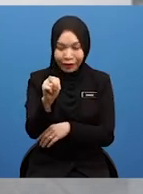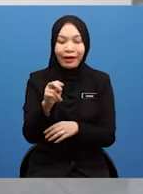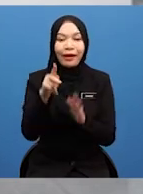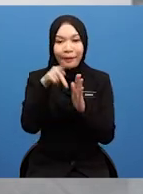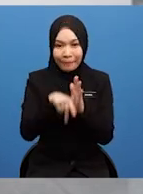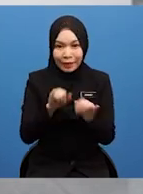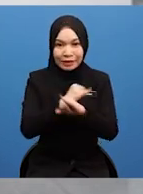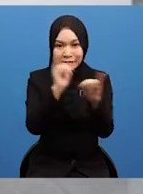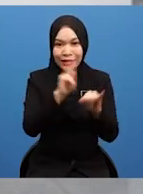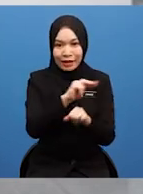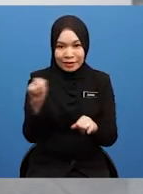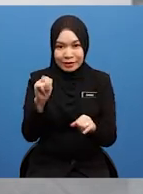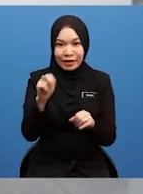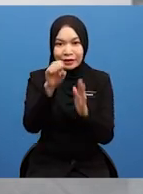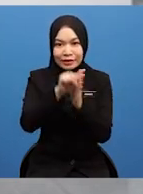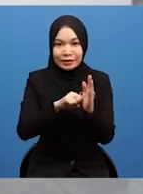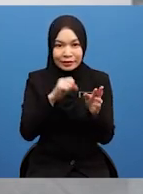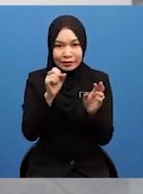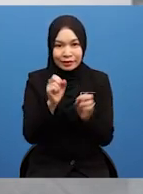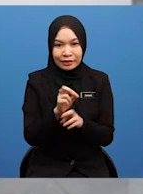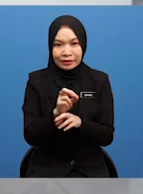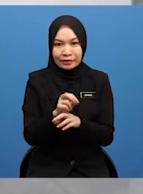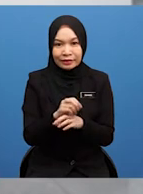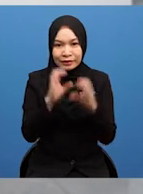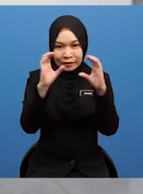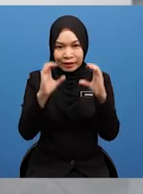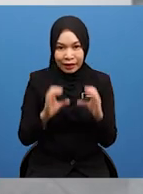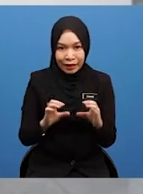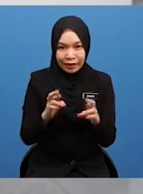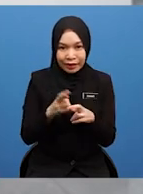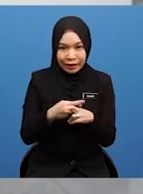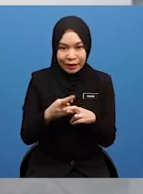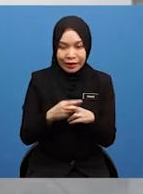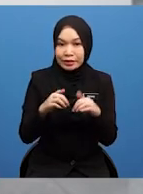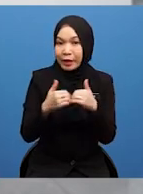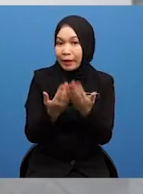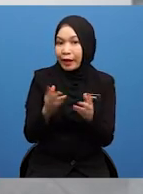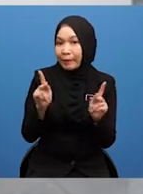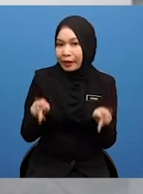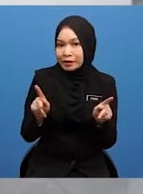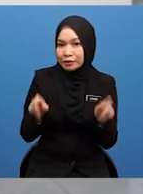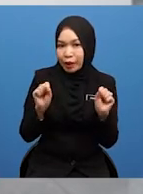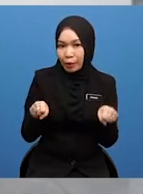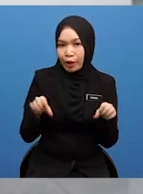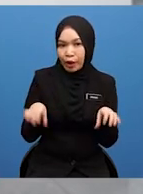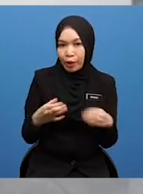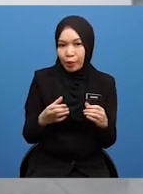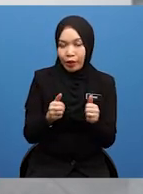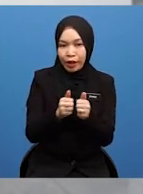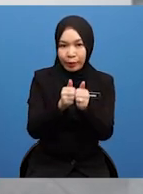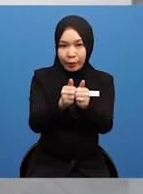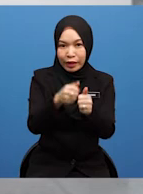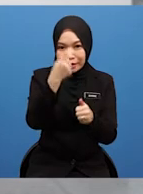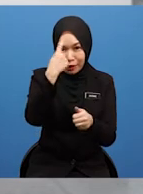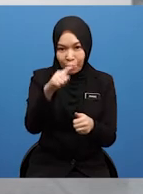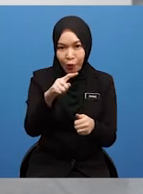secara ringkas Bagaimana pelajar di luasannya harus membawa apresiasi terhadap hasil karya mereka ini